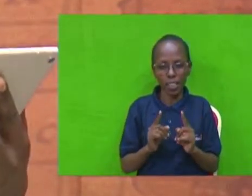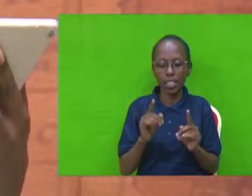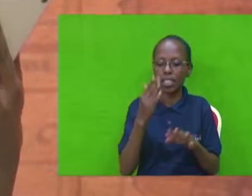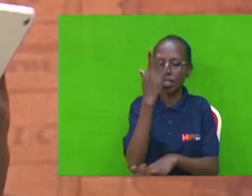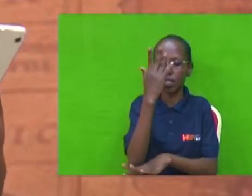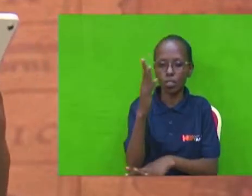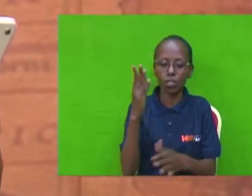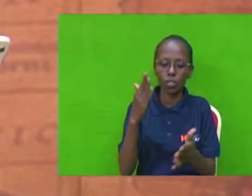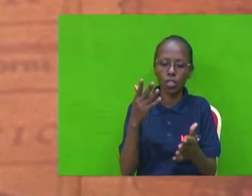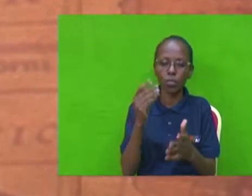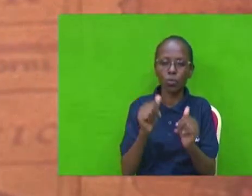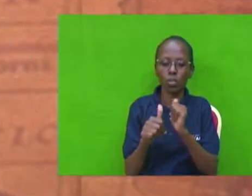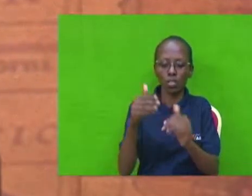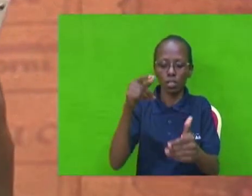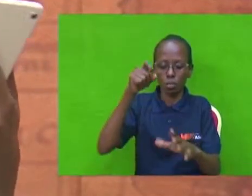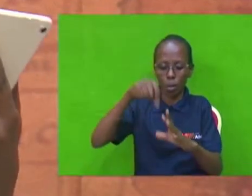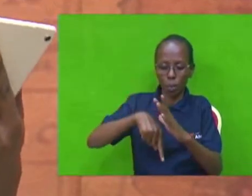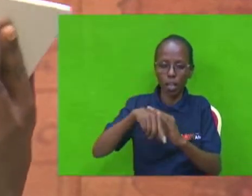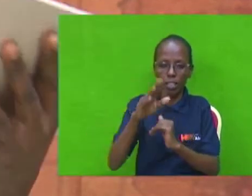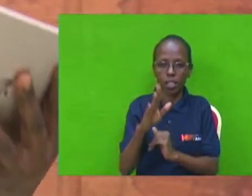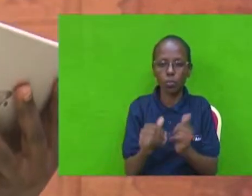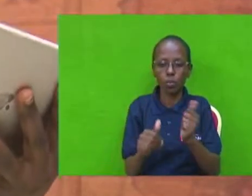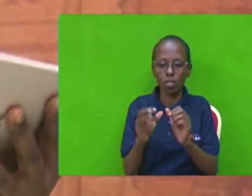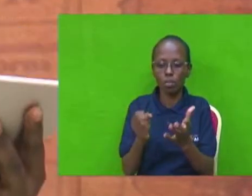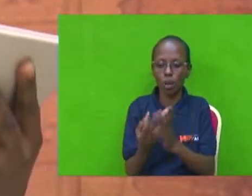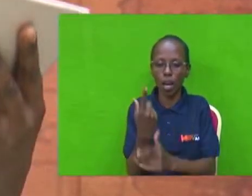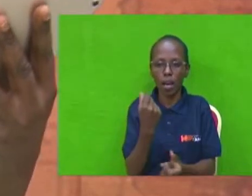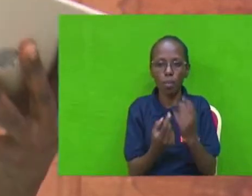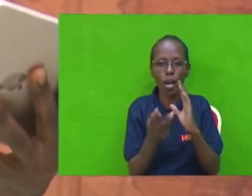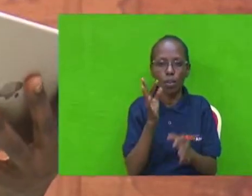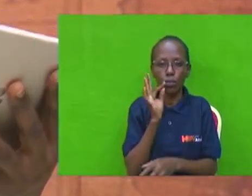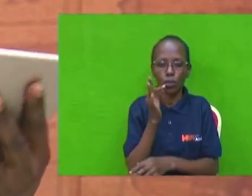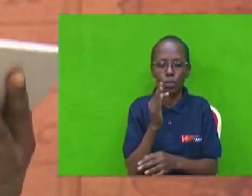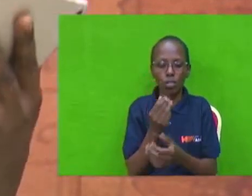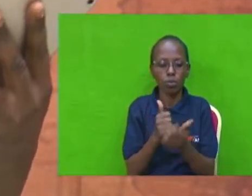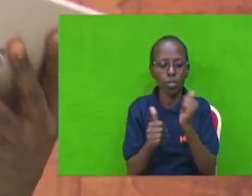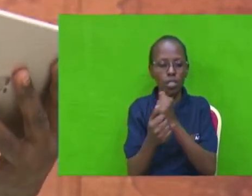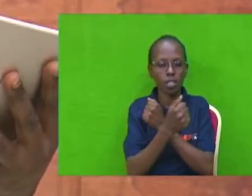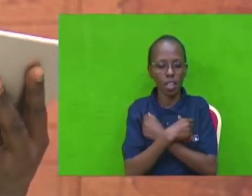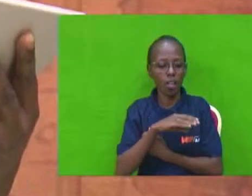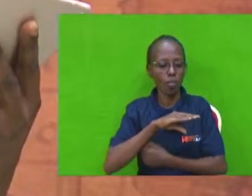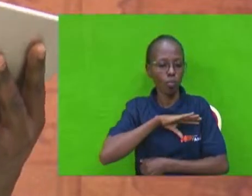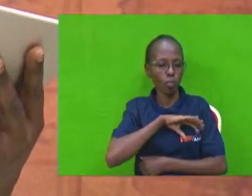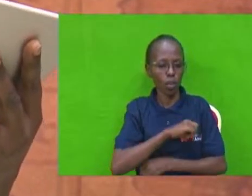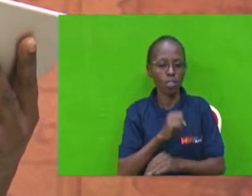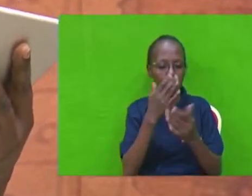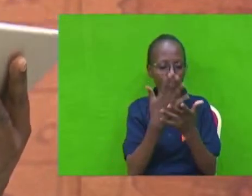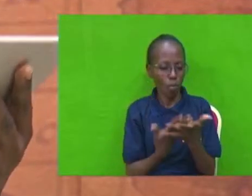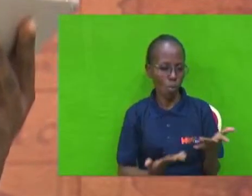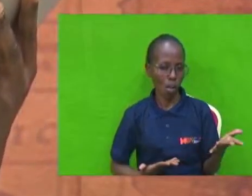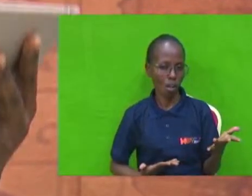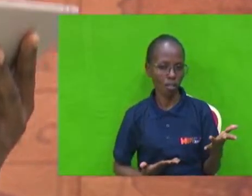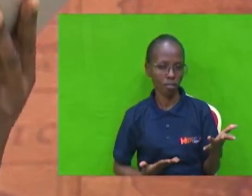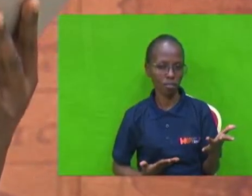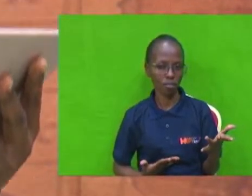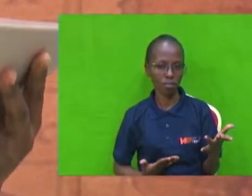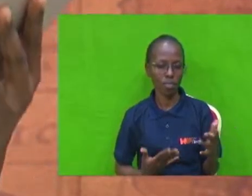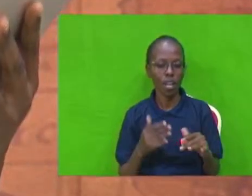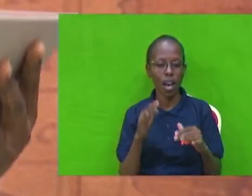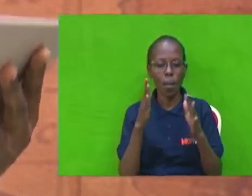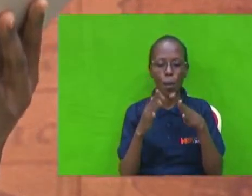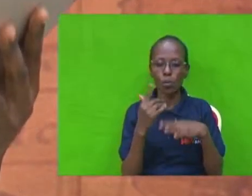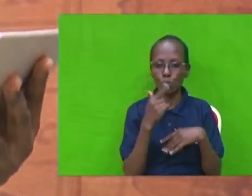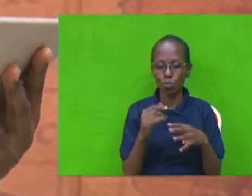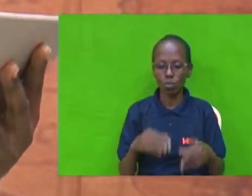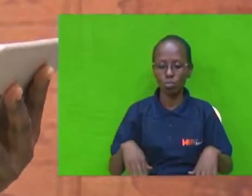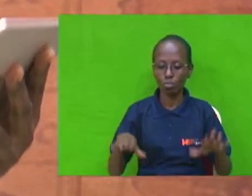haki uliopandwa ndani yake unatoa matunda ya haki ambaye ni upendo, uvumilivu, vitu hivyo vyote. Yule ambaye